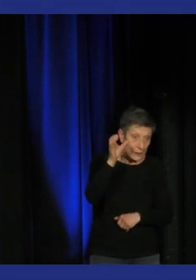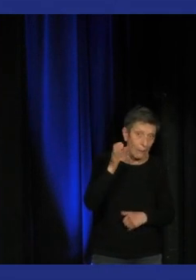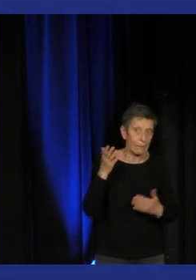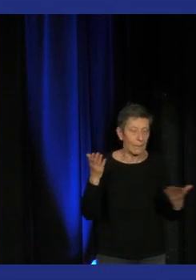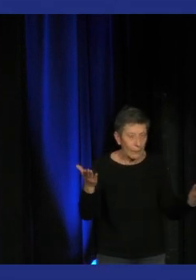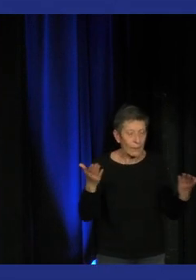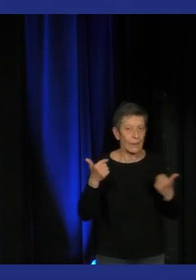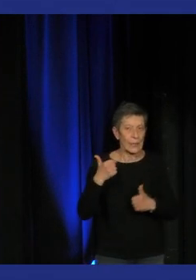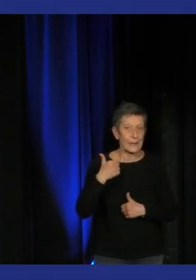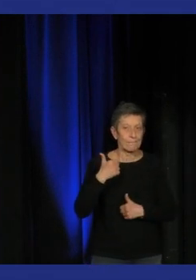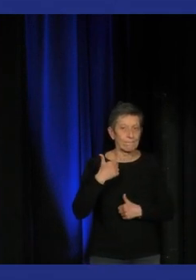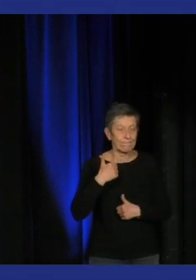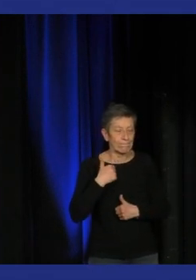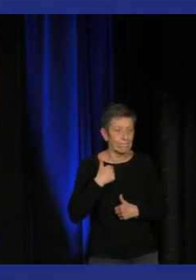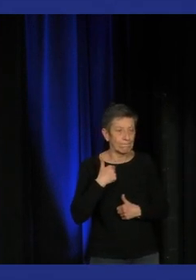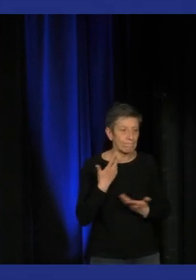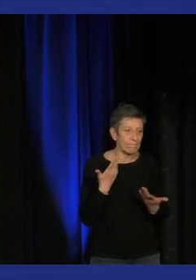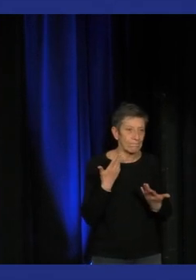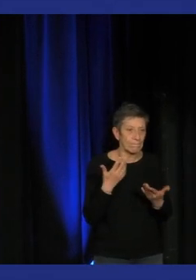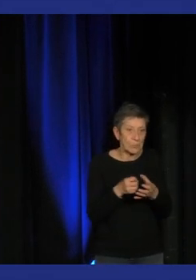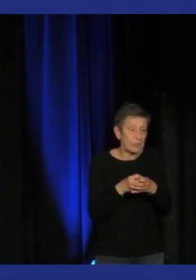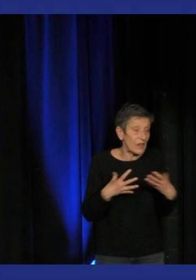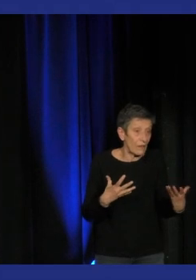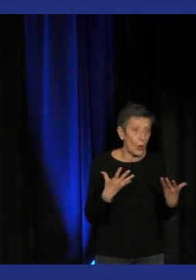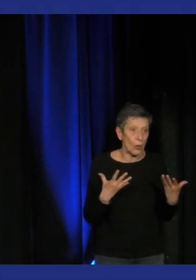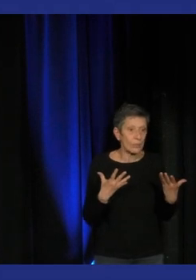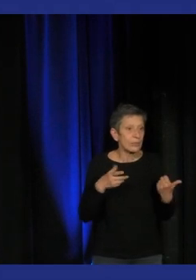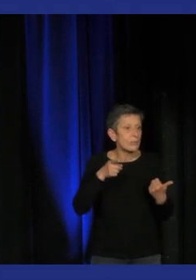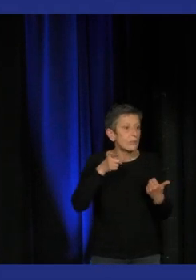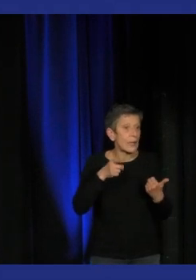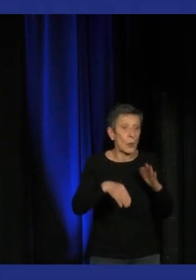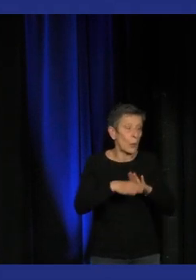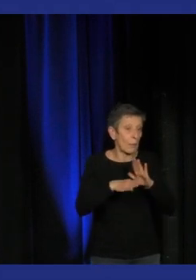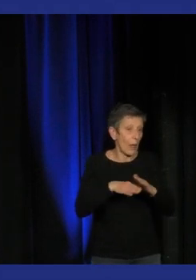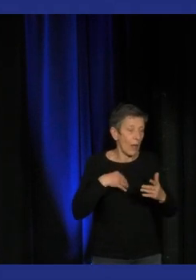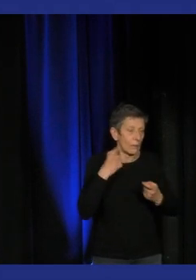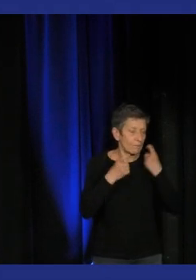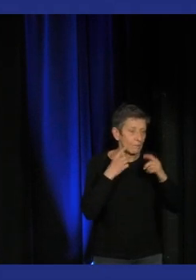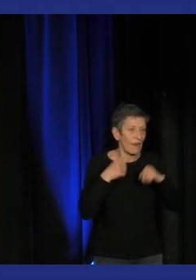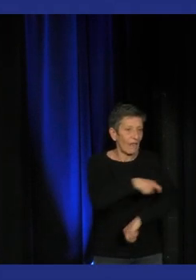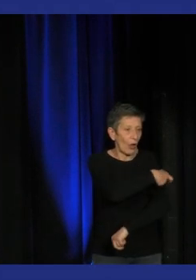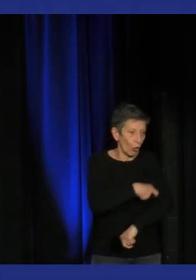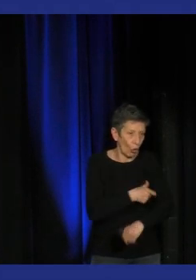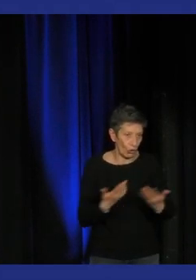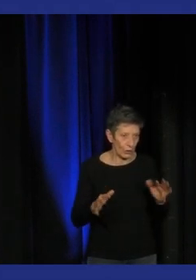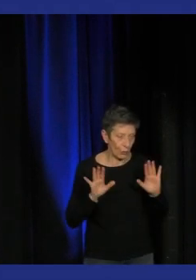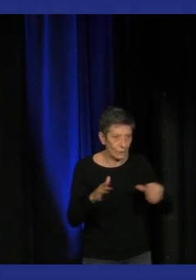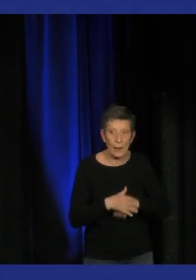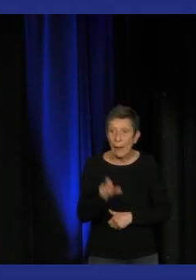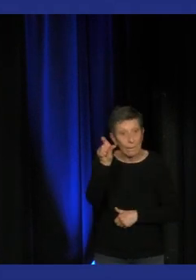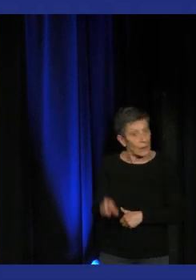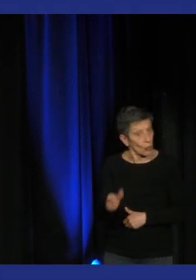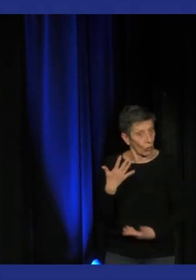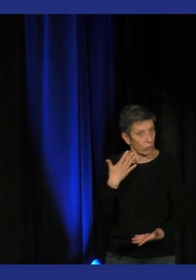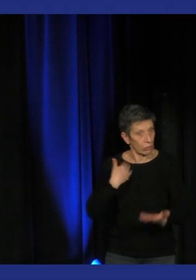ayant expérimenté dans un premier temps par rapport à la question du deuil, le fait que les personnes en situation de handicap bien souvent